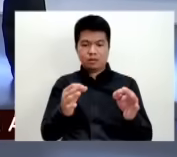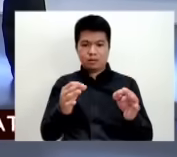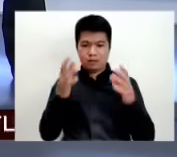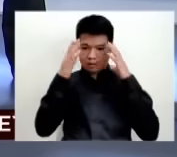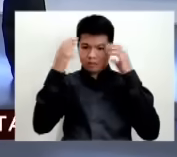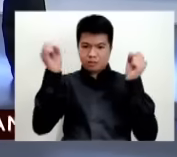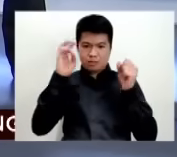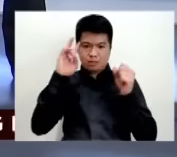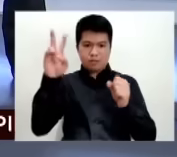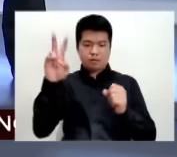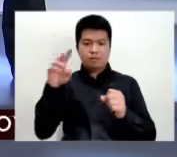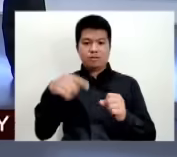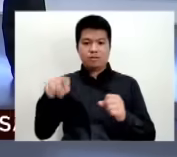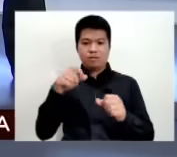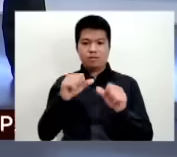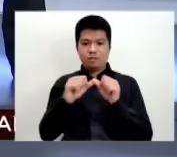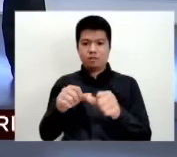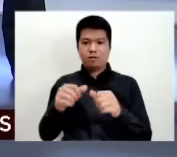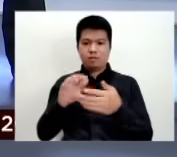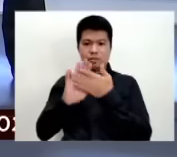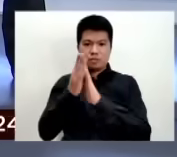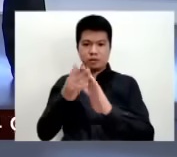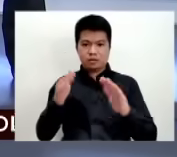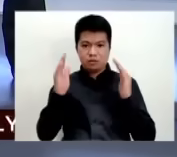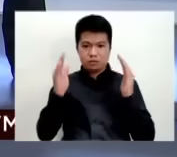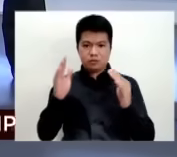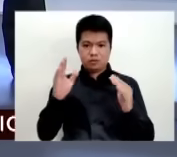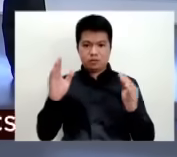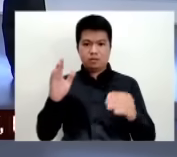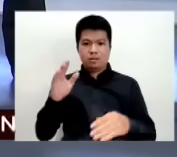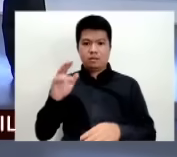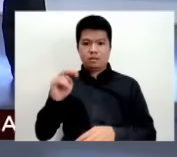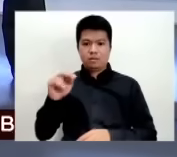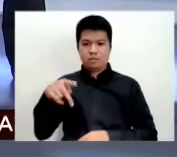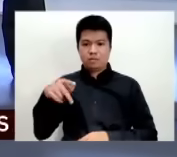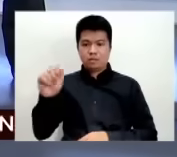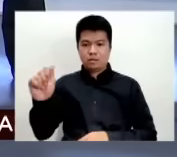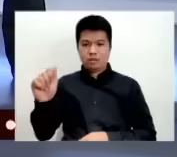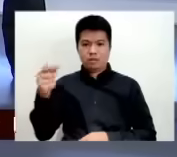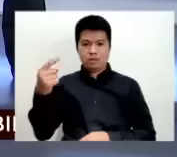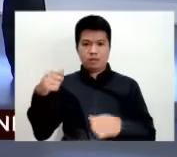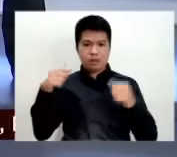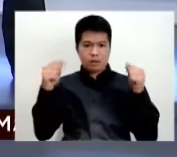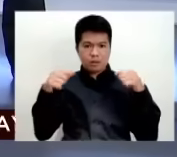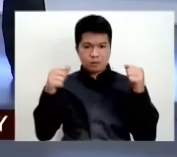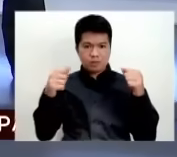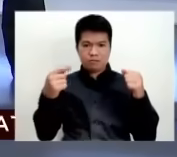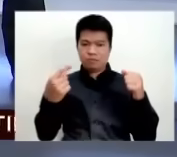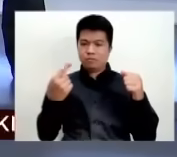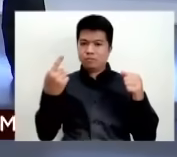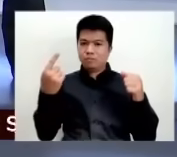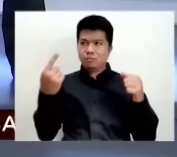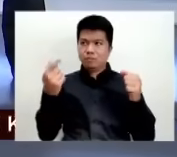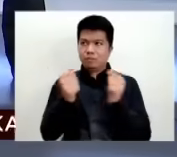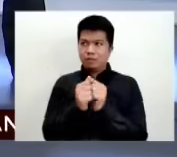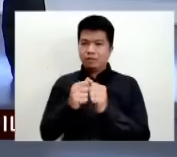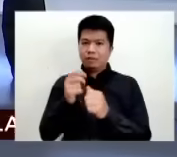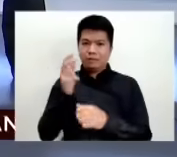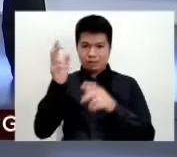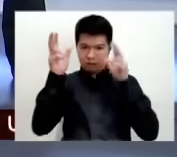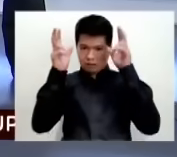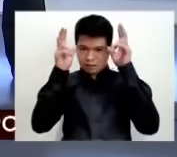cpp NPA ang sabi ni PP Sara ito a isang agreement with the devil kung malala ang bangan Nong